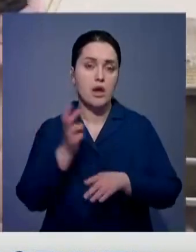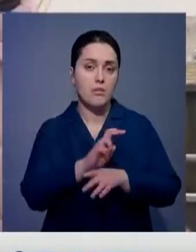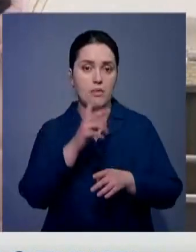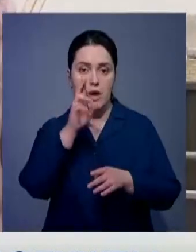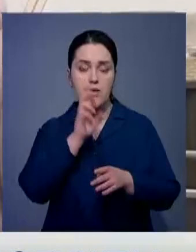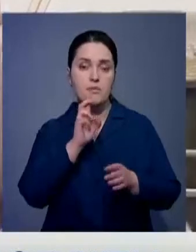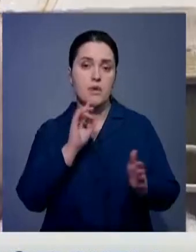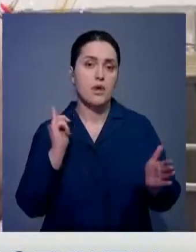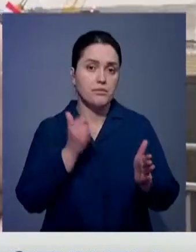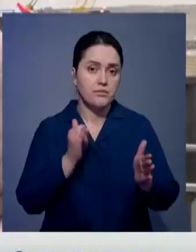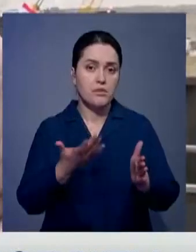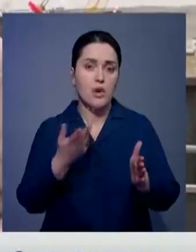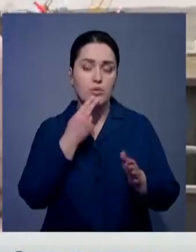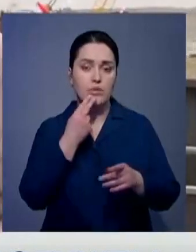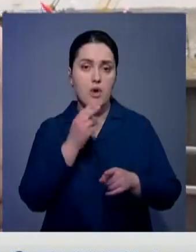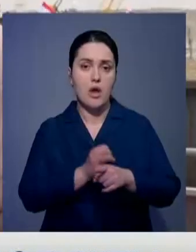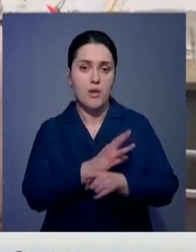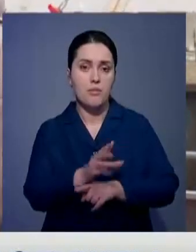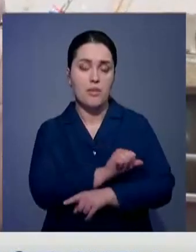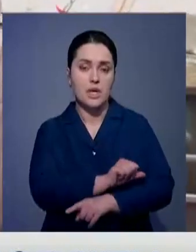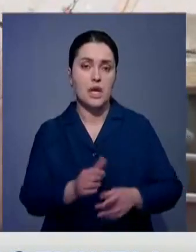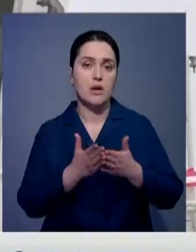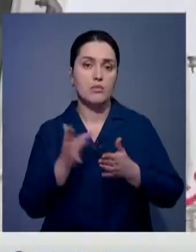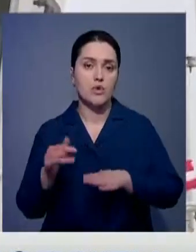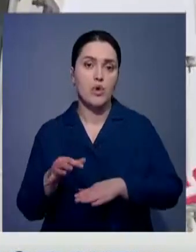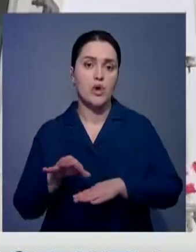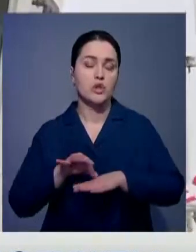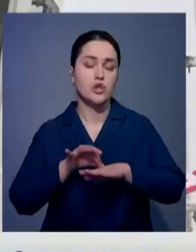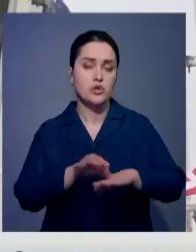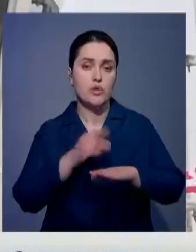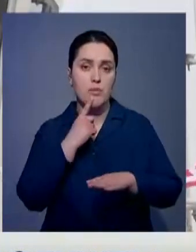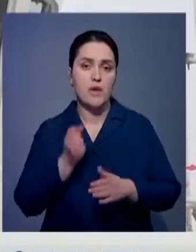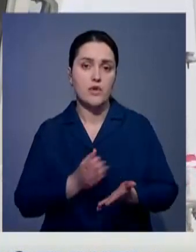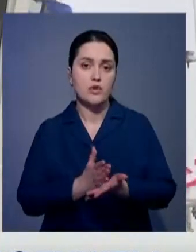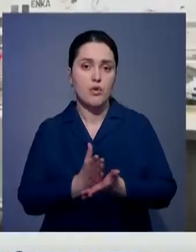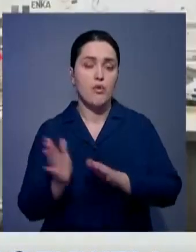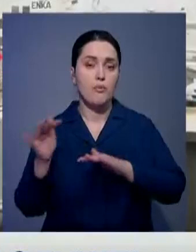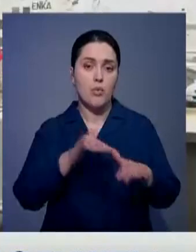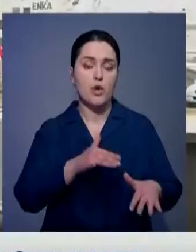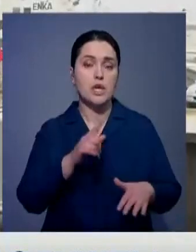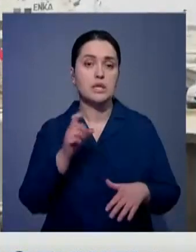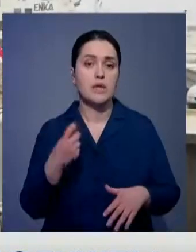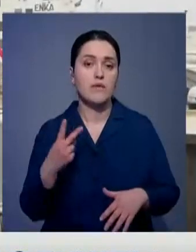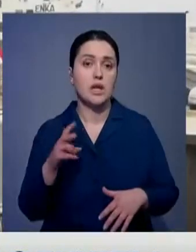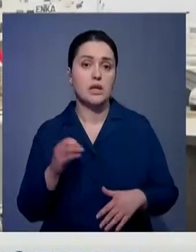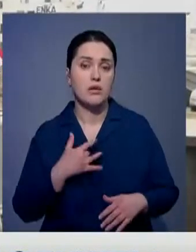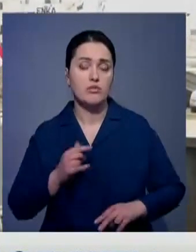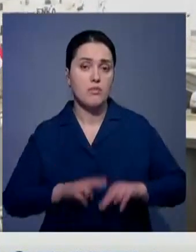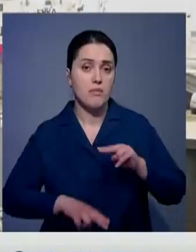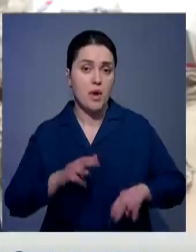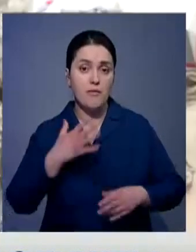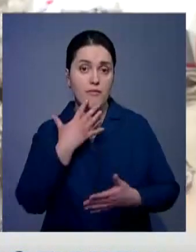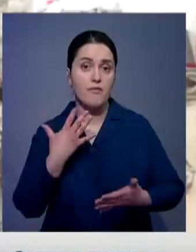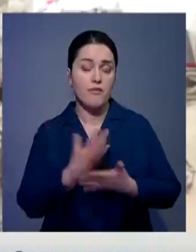дополнительным продовольствием и водой пограничные корабли, несущие боевую службу в море. За 20 лет построен новый причал